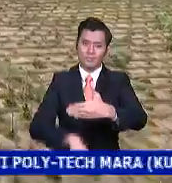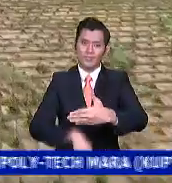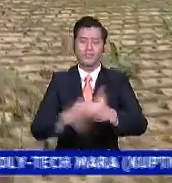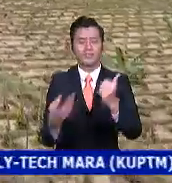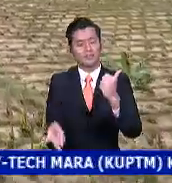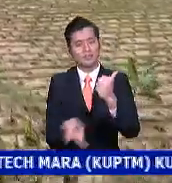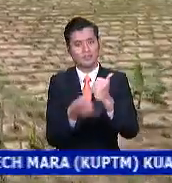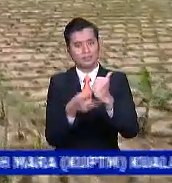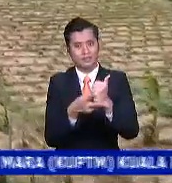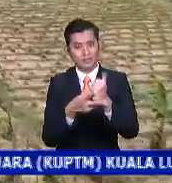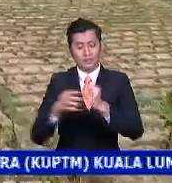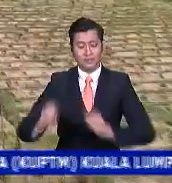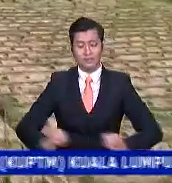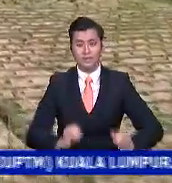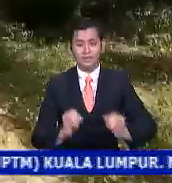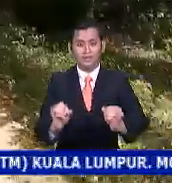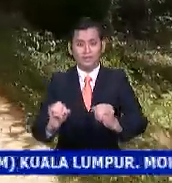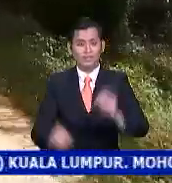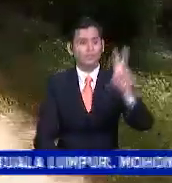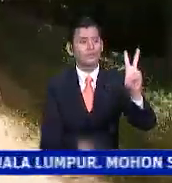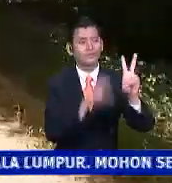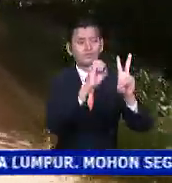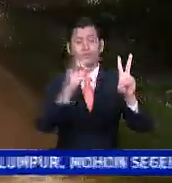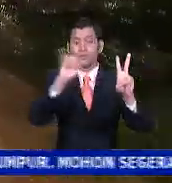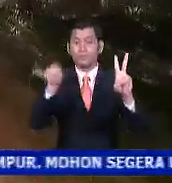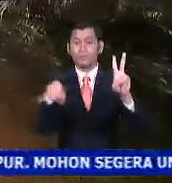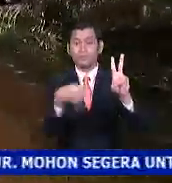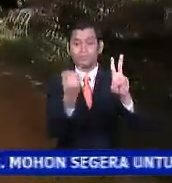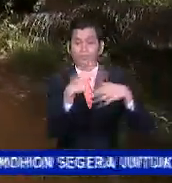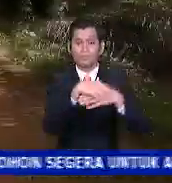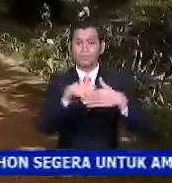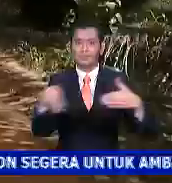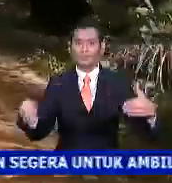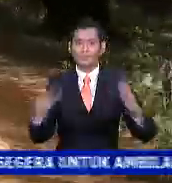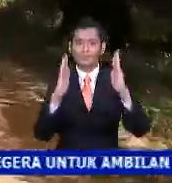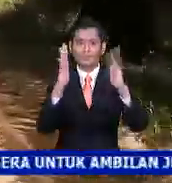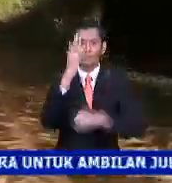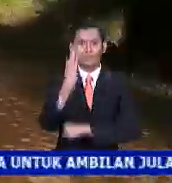kos operasi sehingga lebih RM200 juta dalam tempoh 5 tahun.